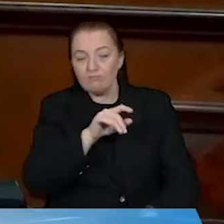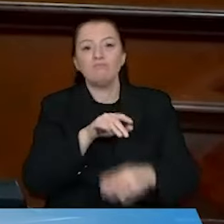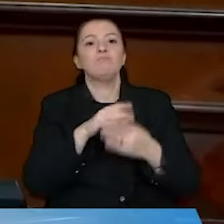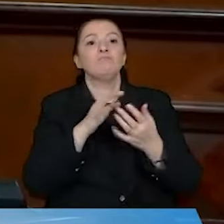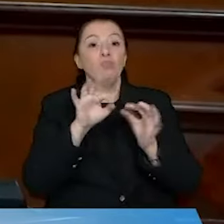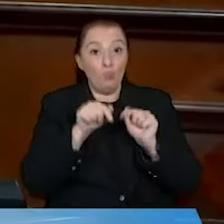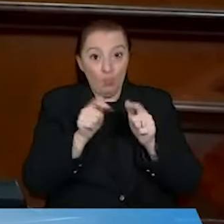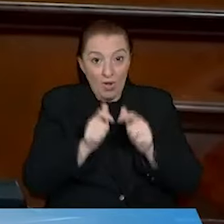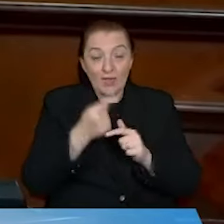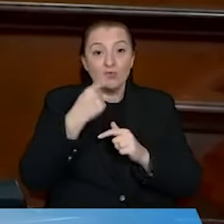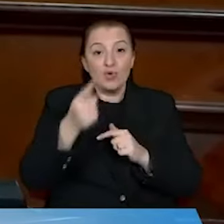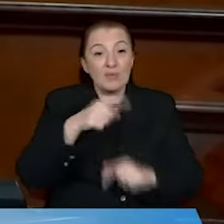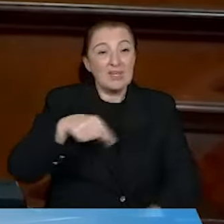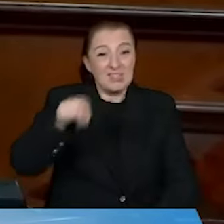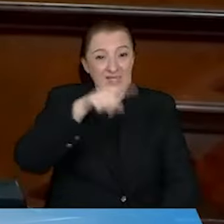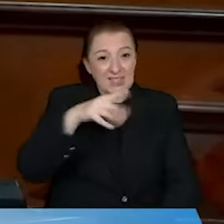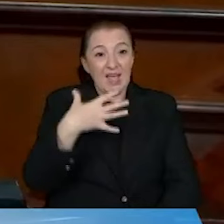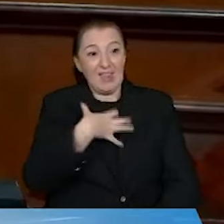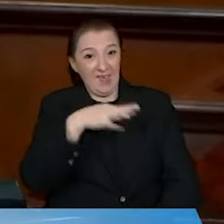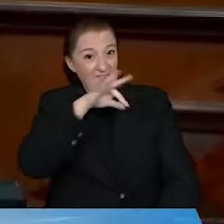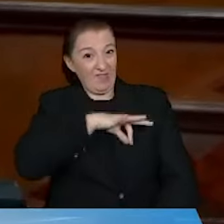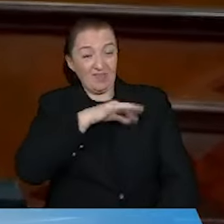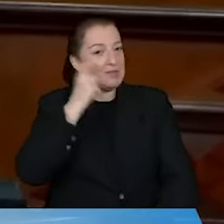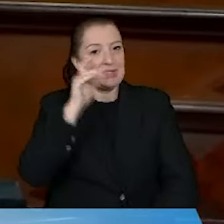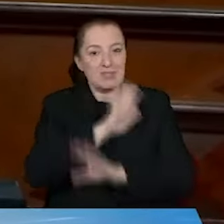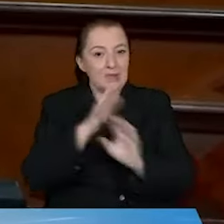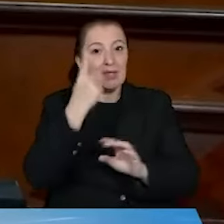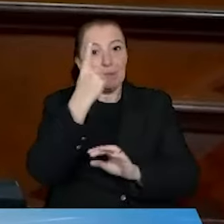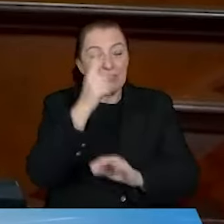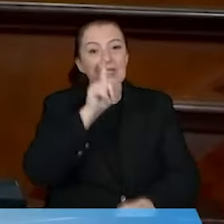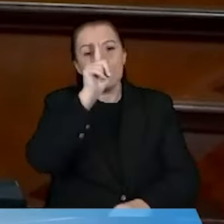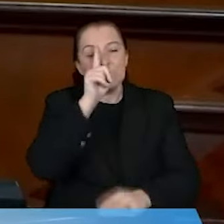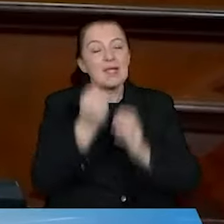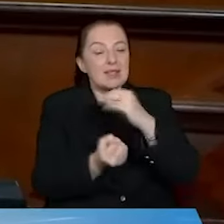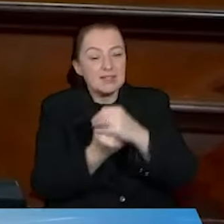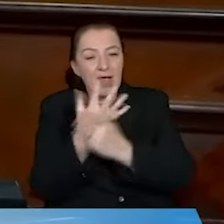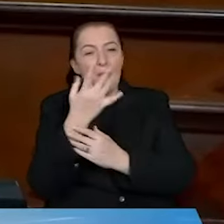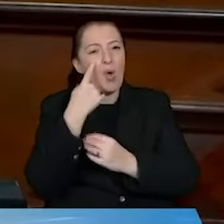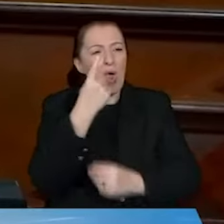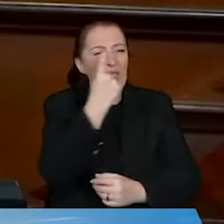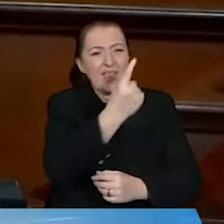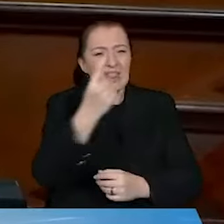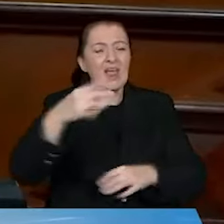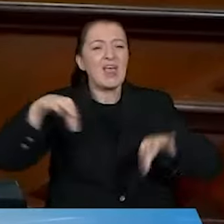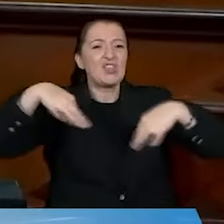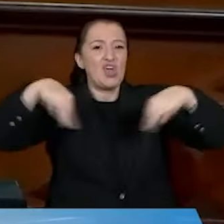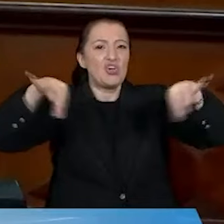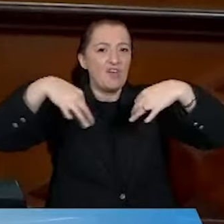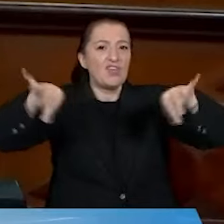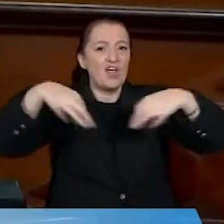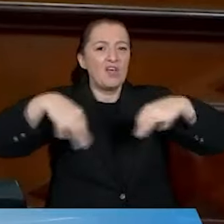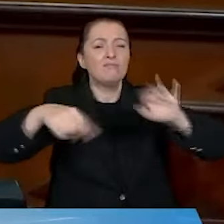söylüyorum. Yanınıza kar kalmayacak. Allah'ın izniyle 1 Nisan sabahından itibaren teker teker, çarşaf çarşaf